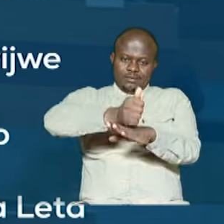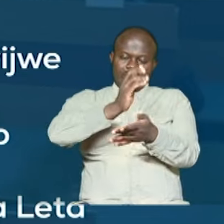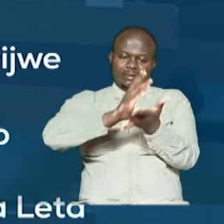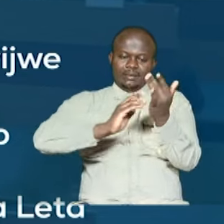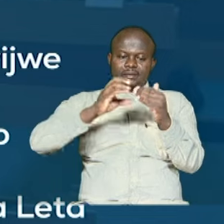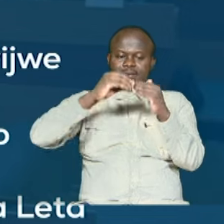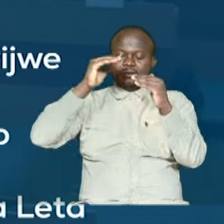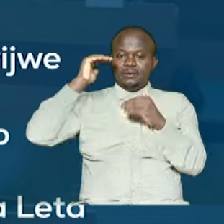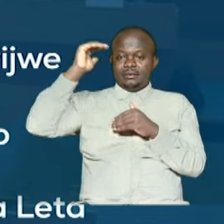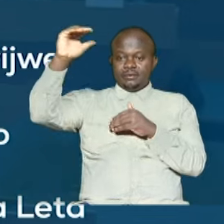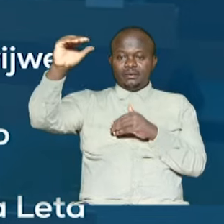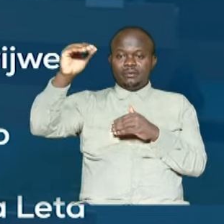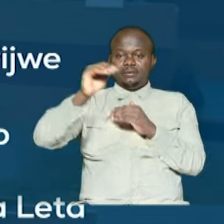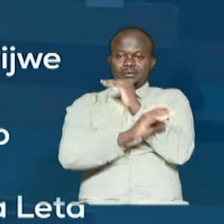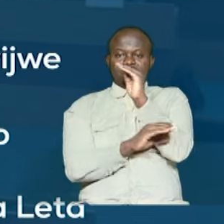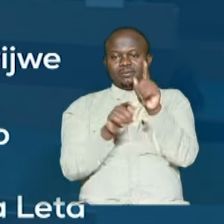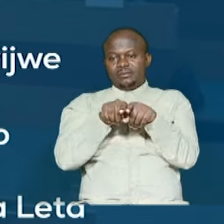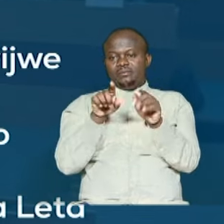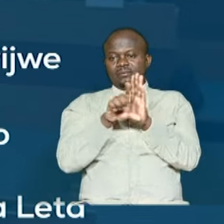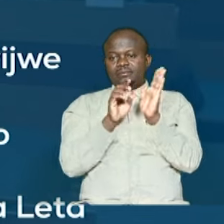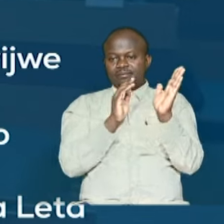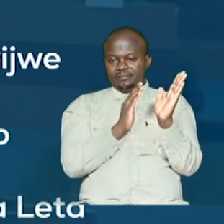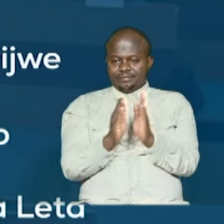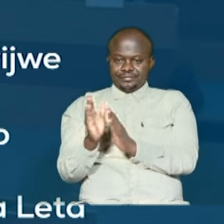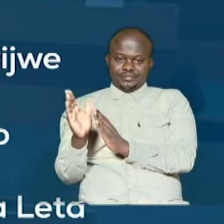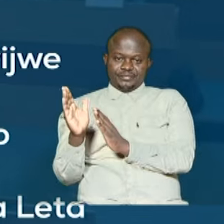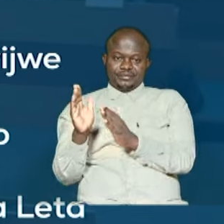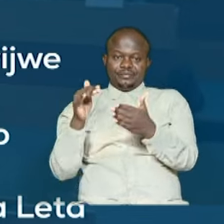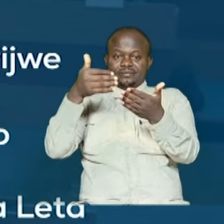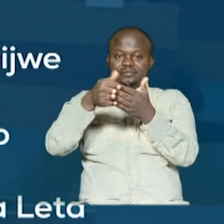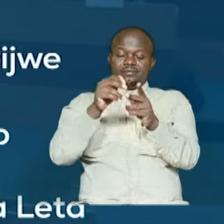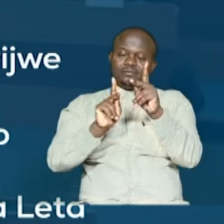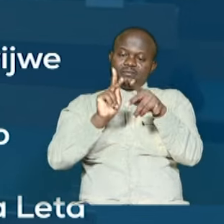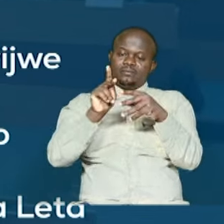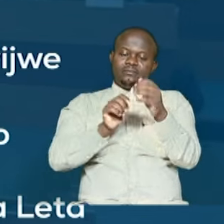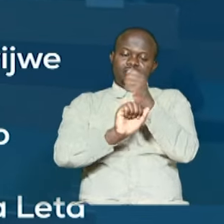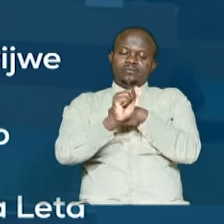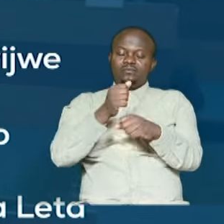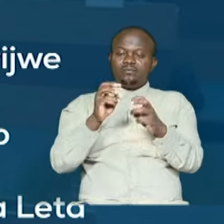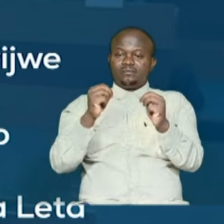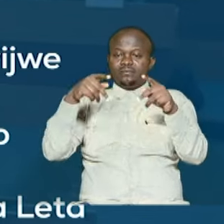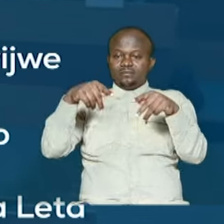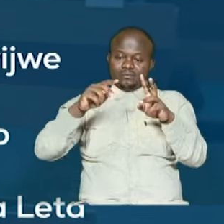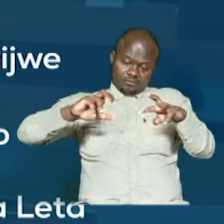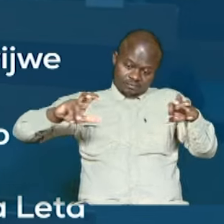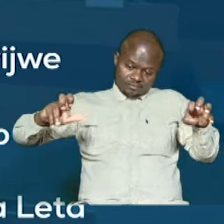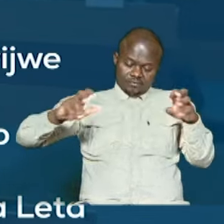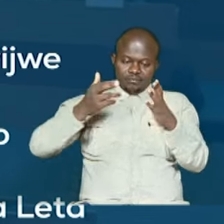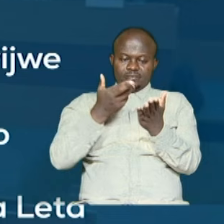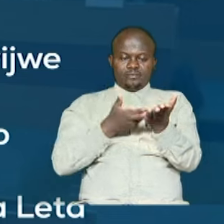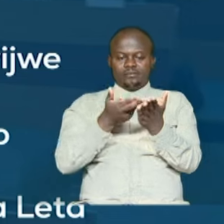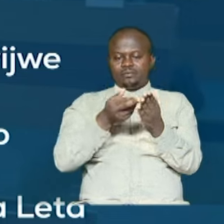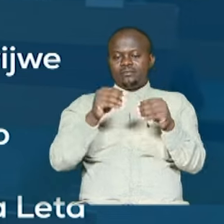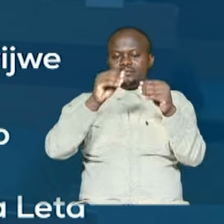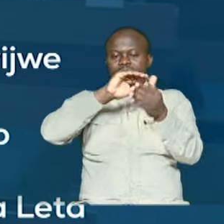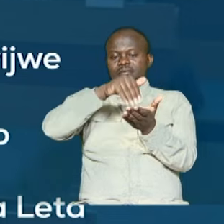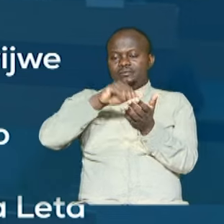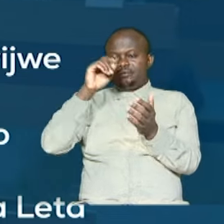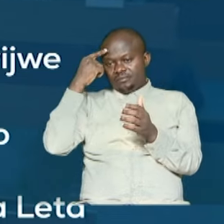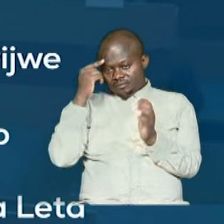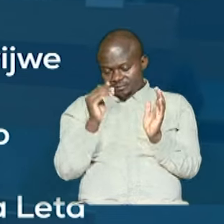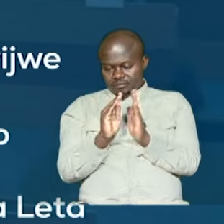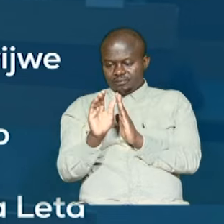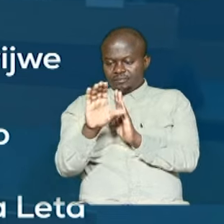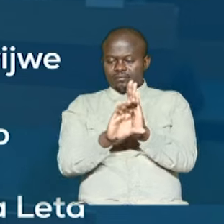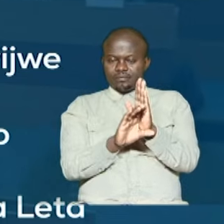bayobozi bakuru b'igihugu nk'uko amategeko abiteganya, kugeza ku baturage ibikorwa by'inteko, gusuzuma raporo zatanzwe n'ibigo bya leta biteganya njwe